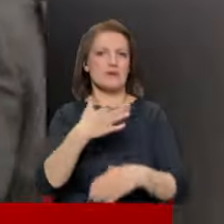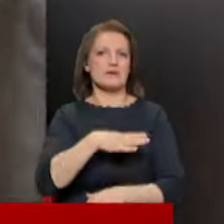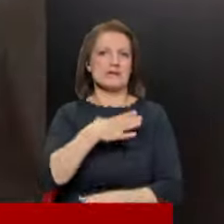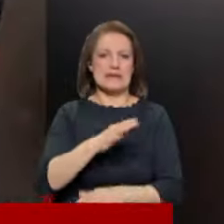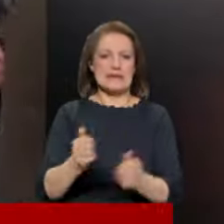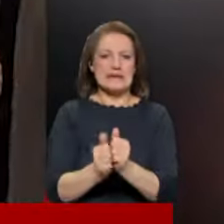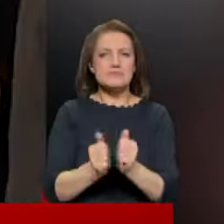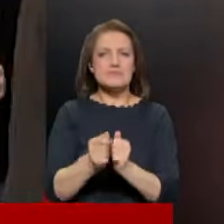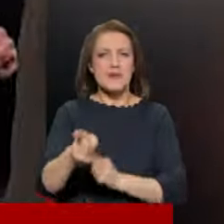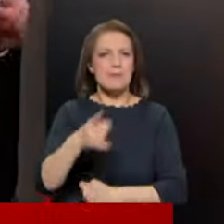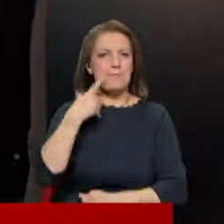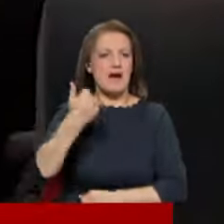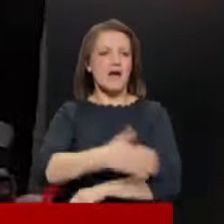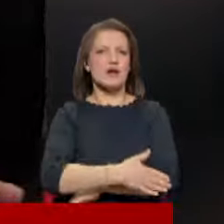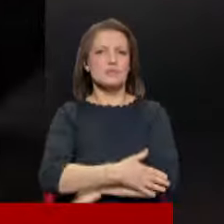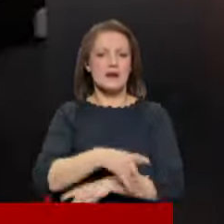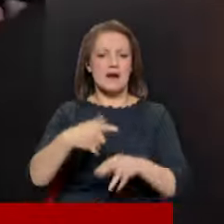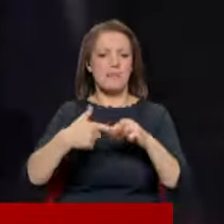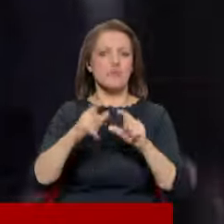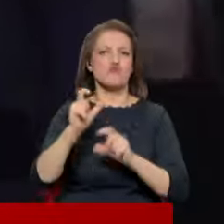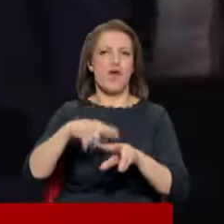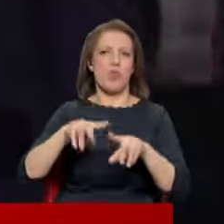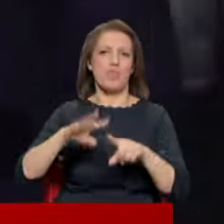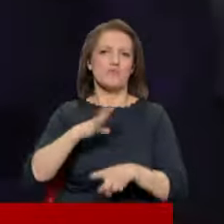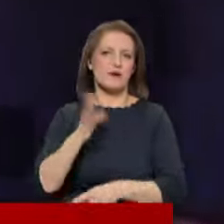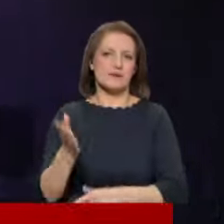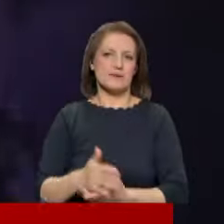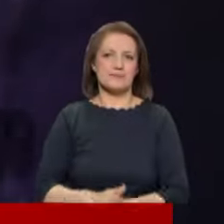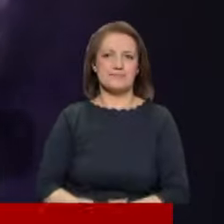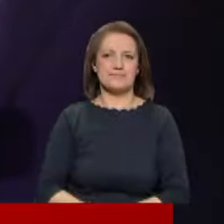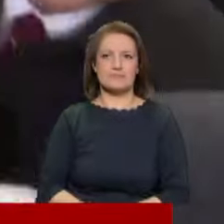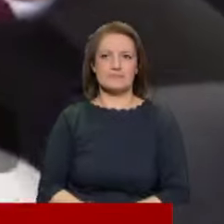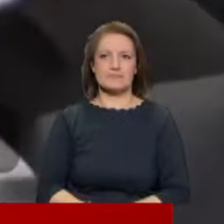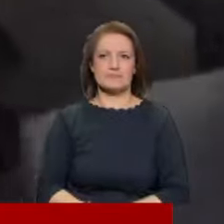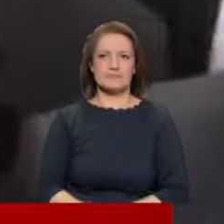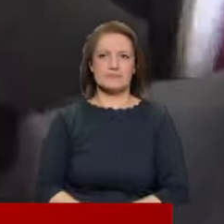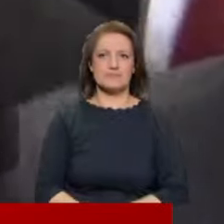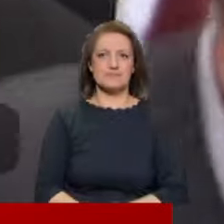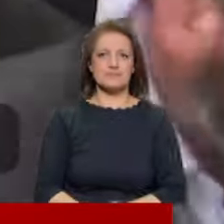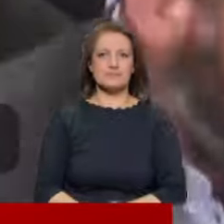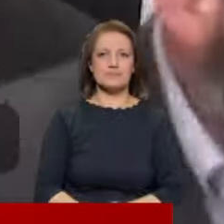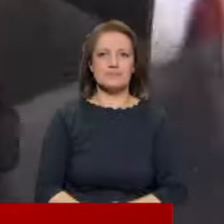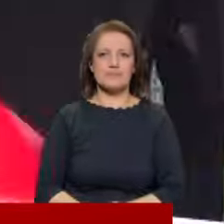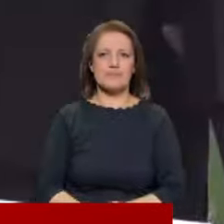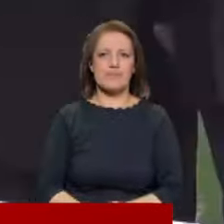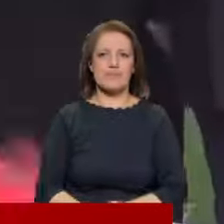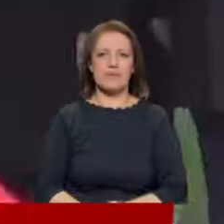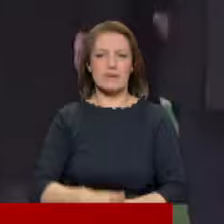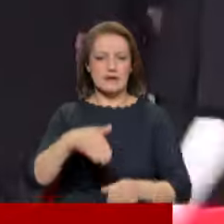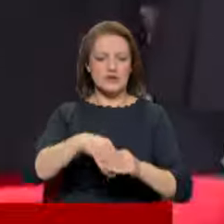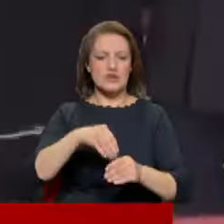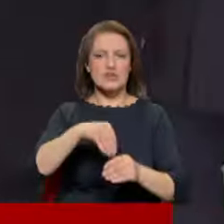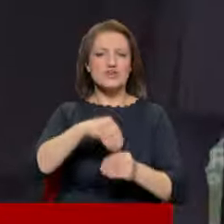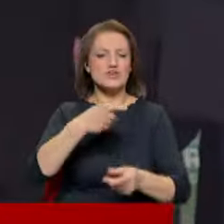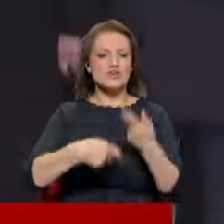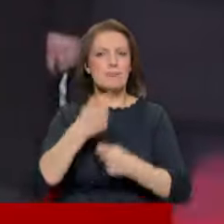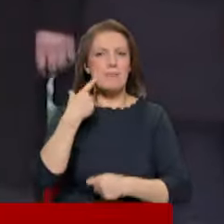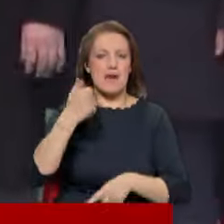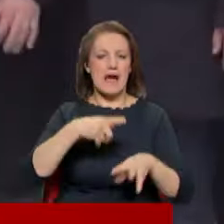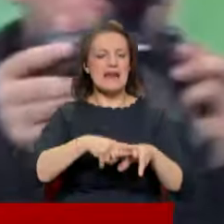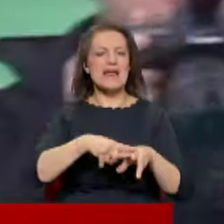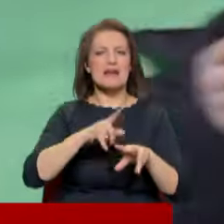Yanında bakan yardımcısı Ramazan Can da vardı. Sizin amfiler canlı yanıyor. Amca fotoğrafını söyledi. İçişleri Bakanı Ali Yerlikaya